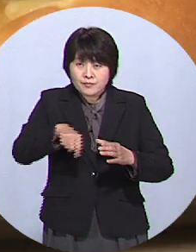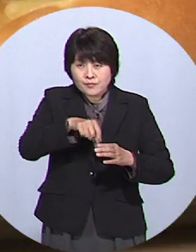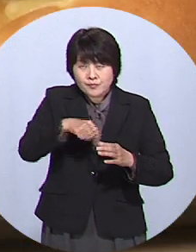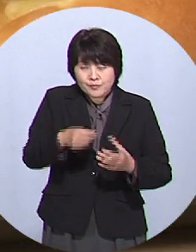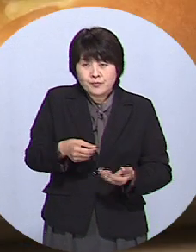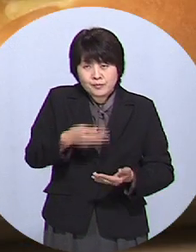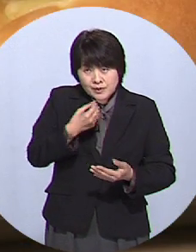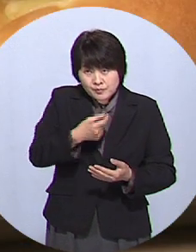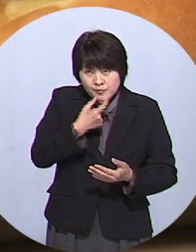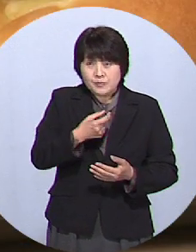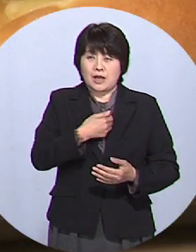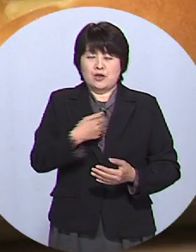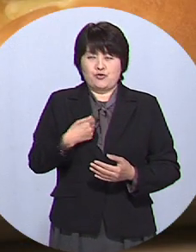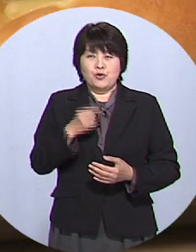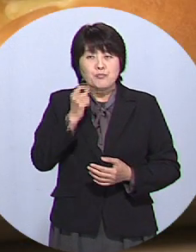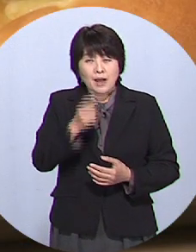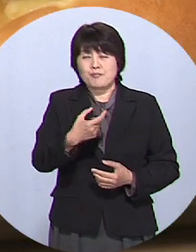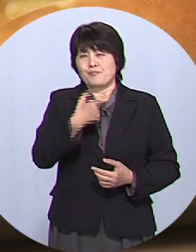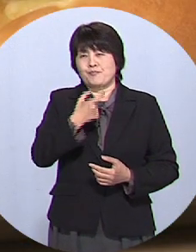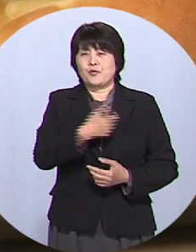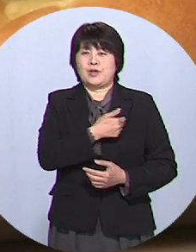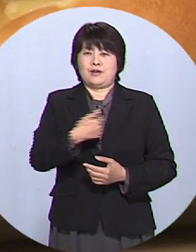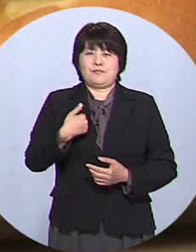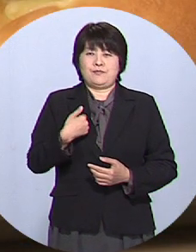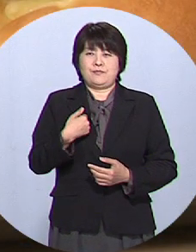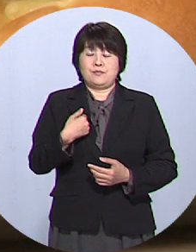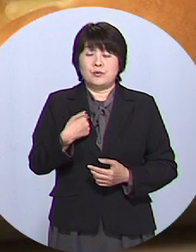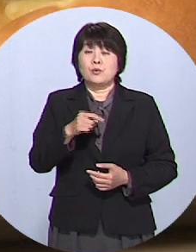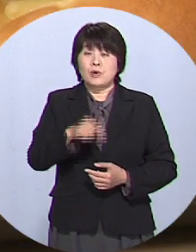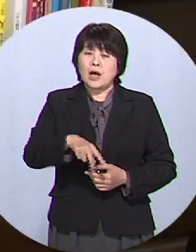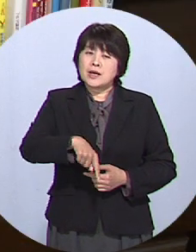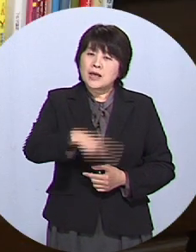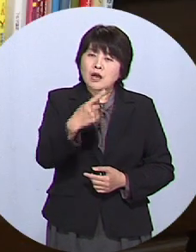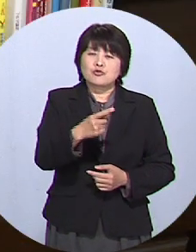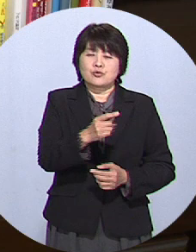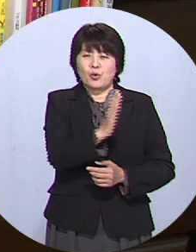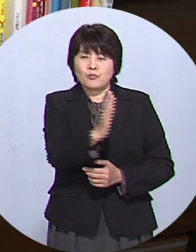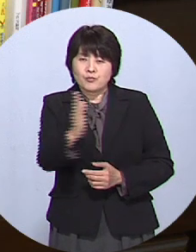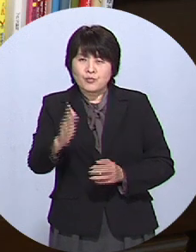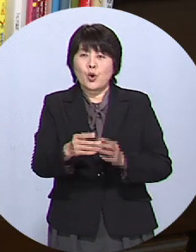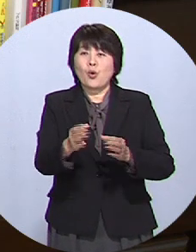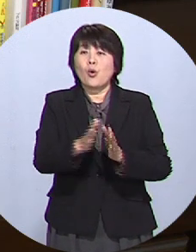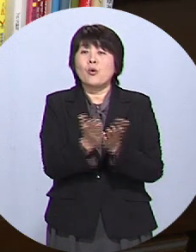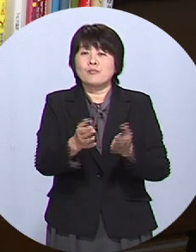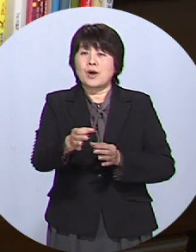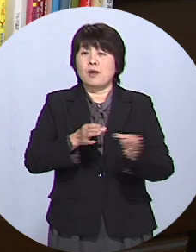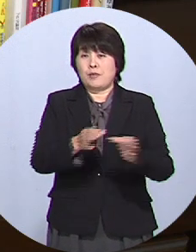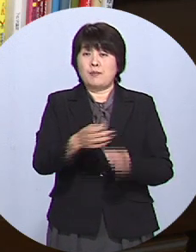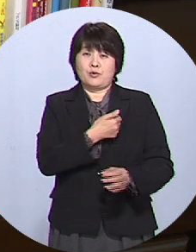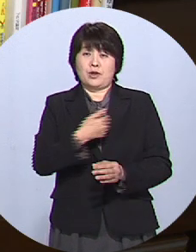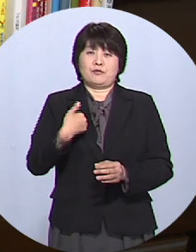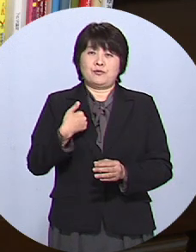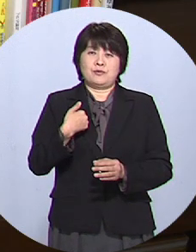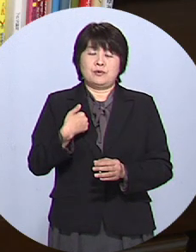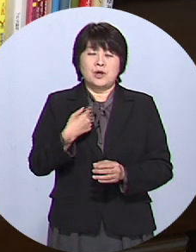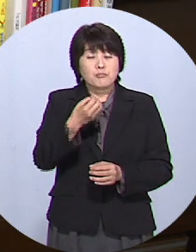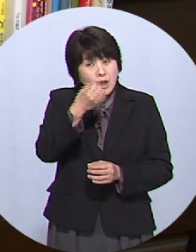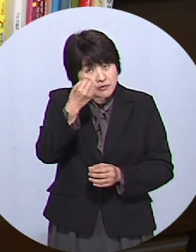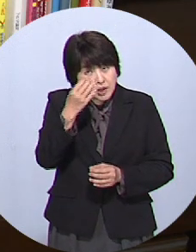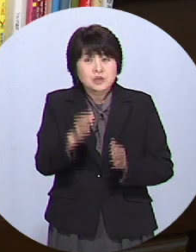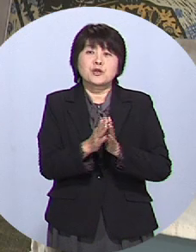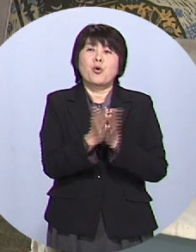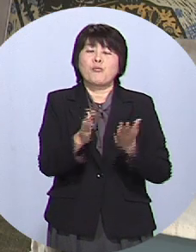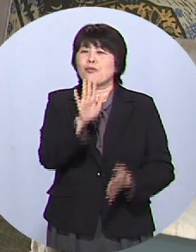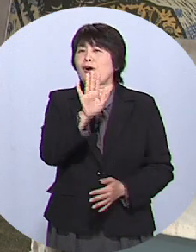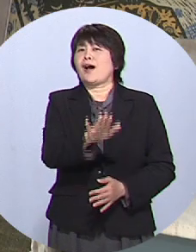焼きたてのパンも人気なんです。こちらではおよそ100冊の絵本が販売されていて、なかなか手に入らない珍し